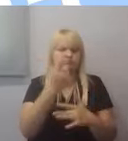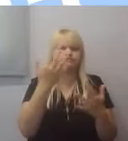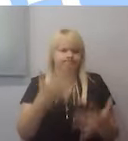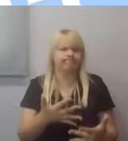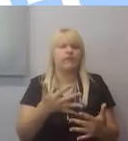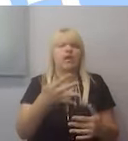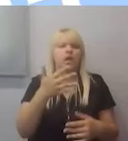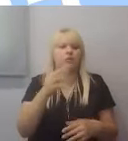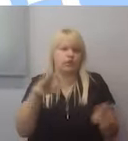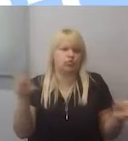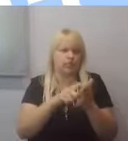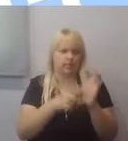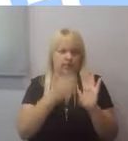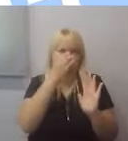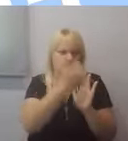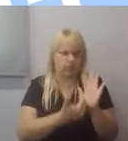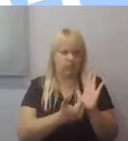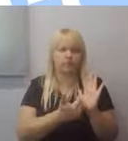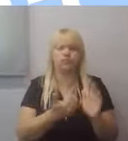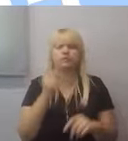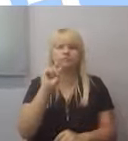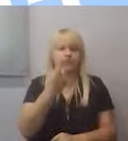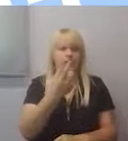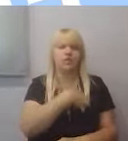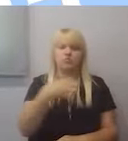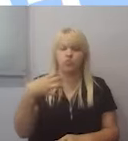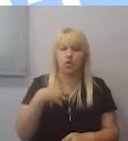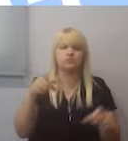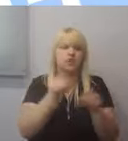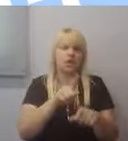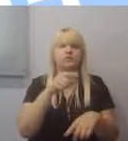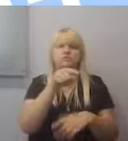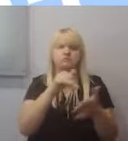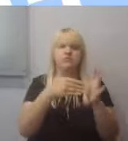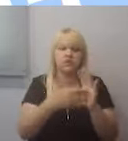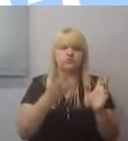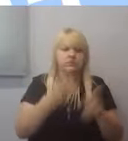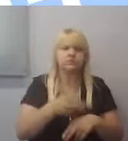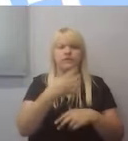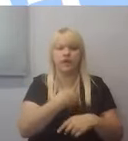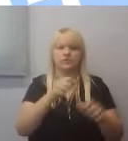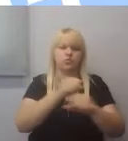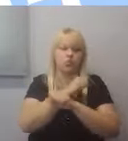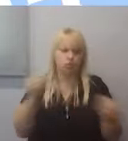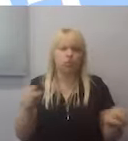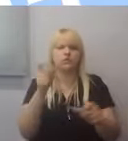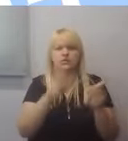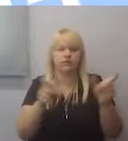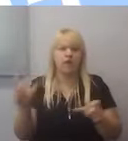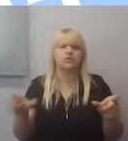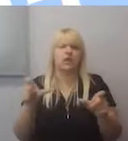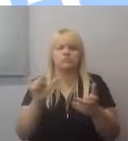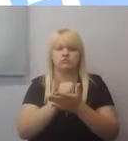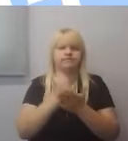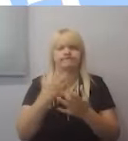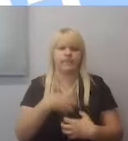tas pirmais ir ka pašvaldībai arī šād situācijā ir jānodrošina iedzīvotāju pamatvajadzības ja arī skatoties uz ukrainu pēc diviem trim